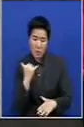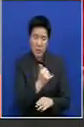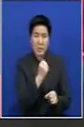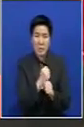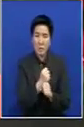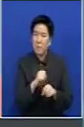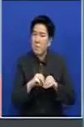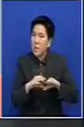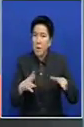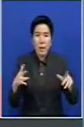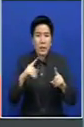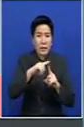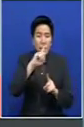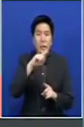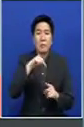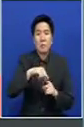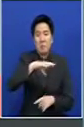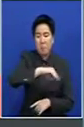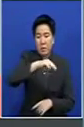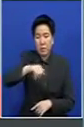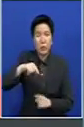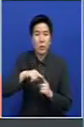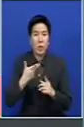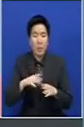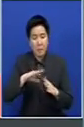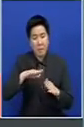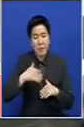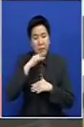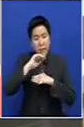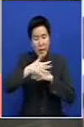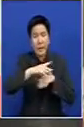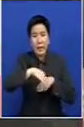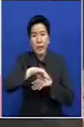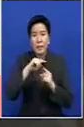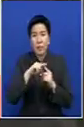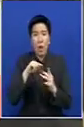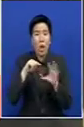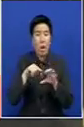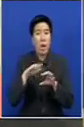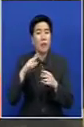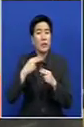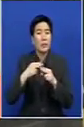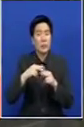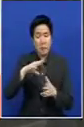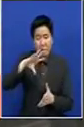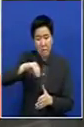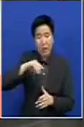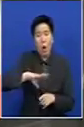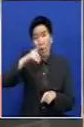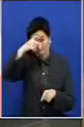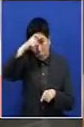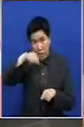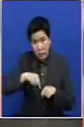ฏิบัติการกันอย่างแพร่หลายก็ประกอบไปด้วยหลายเมืองตามเส้นทางคาบสมุทรบอลข่านตั้งแต่ตะวันออกกลางอย่างเช่นอิสตันบูลอิ